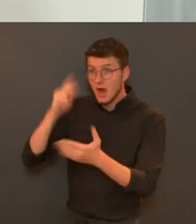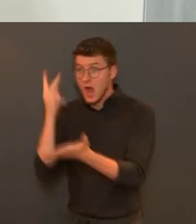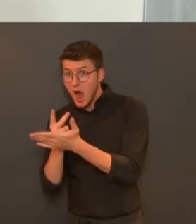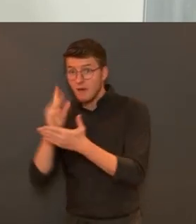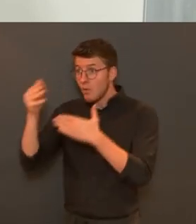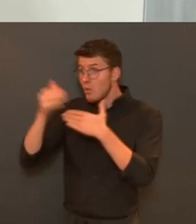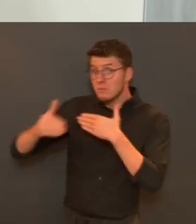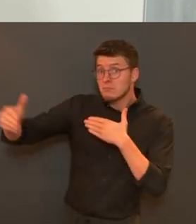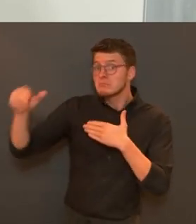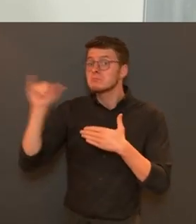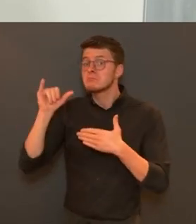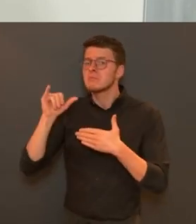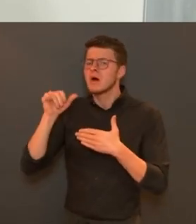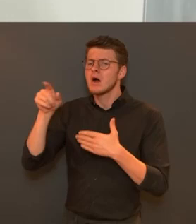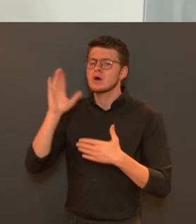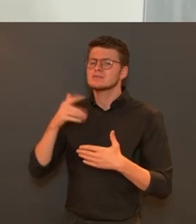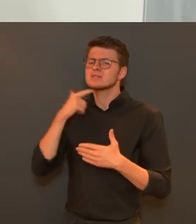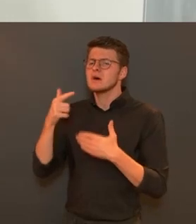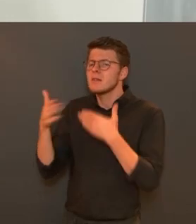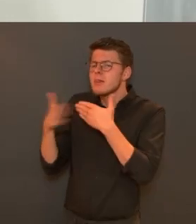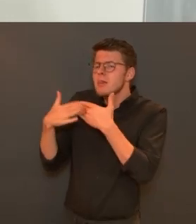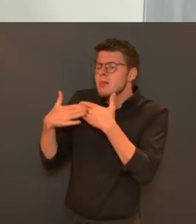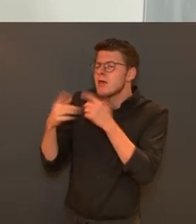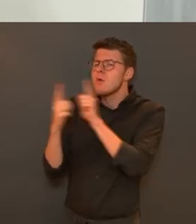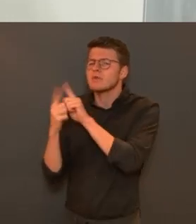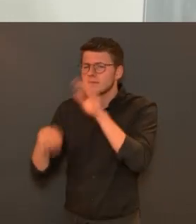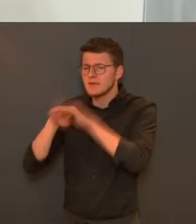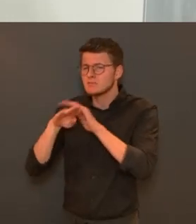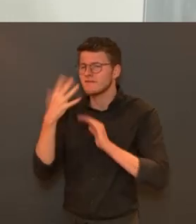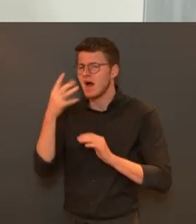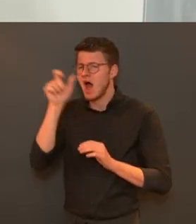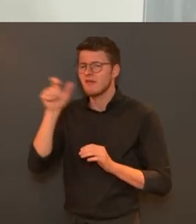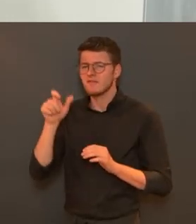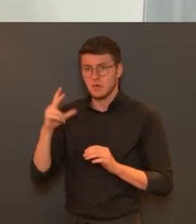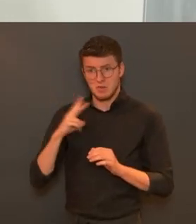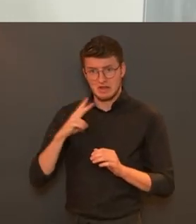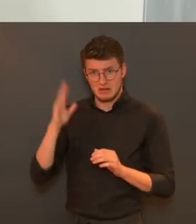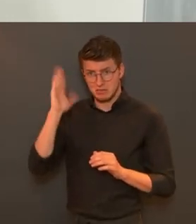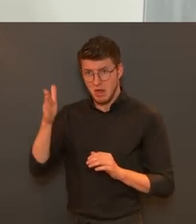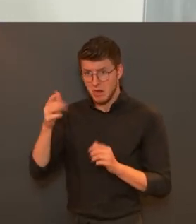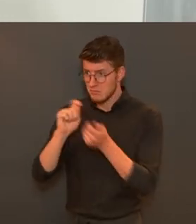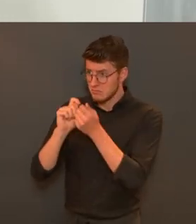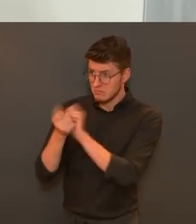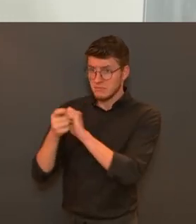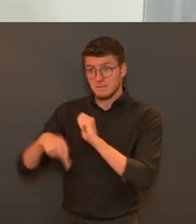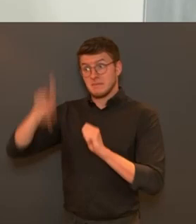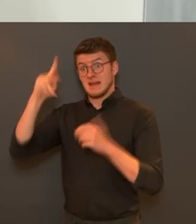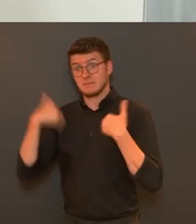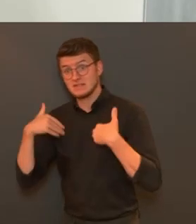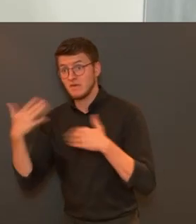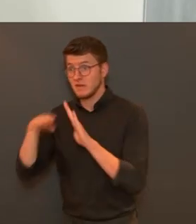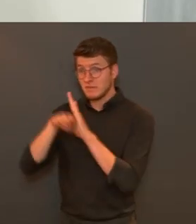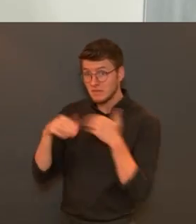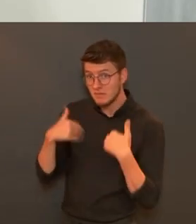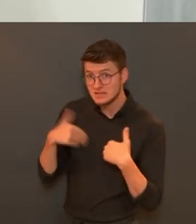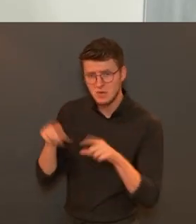mais en ce qui concerne ces contacts rapprochés, ça c'est un conseil, mais quand est-ce que ça va changer? Quand est-ce qu'on pourra avoir plus de personnes,